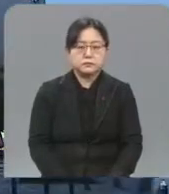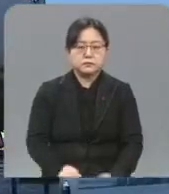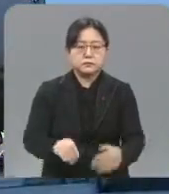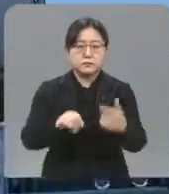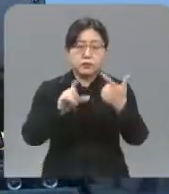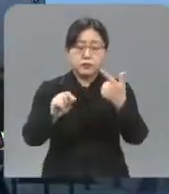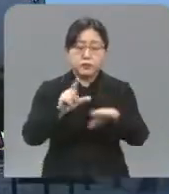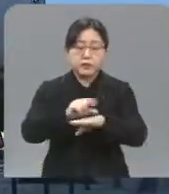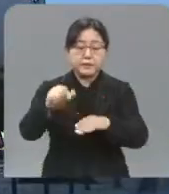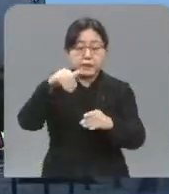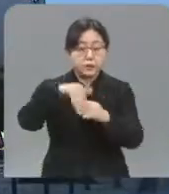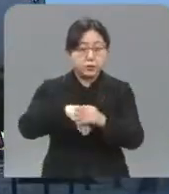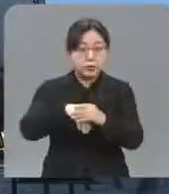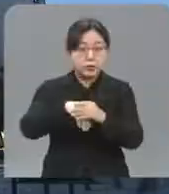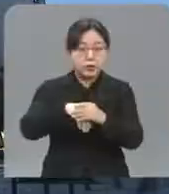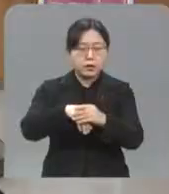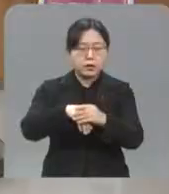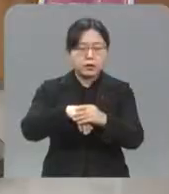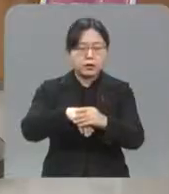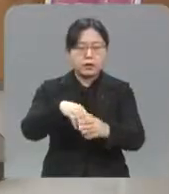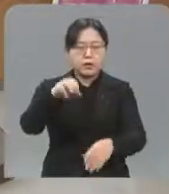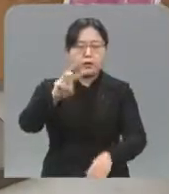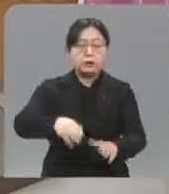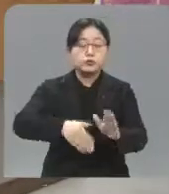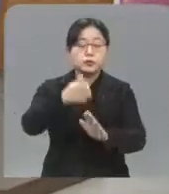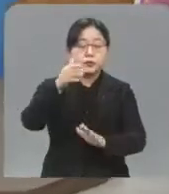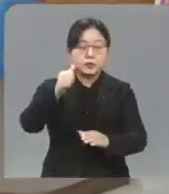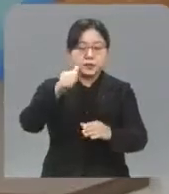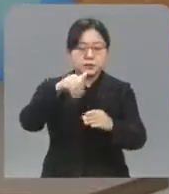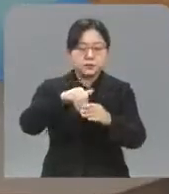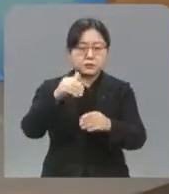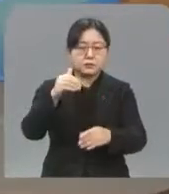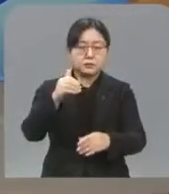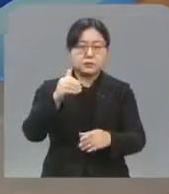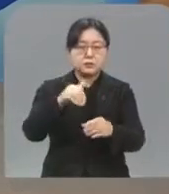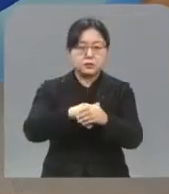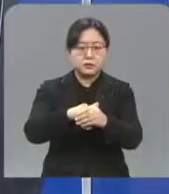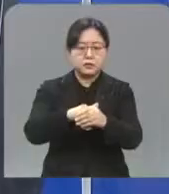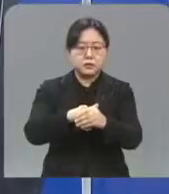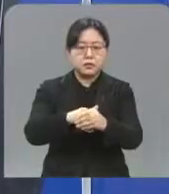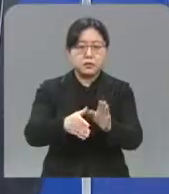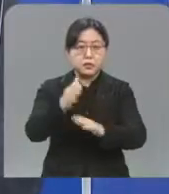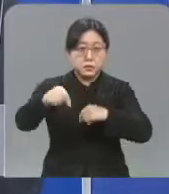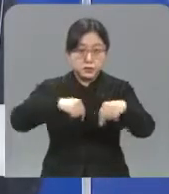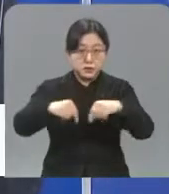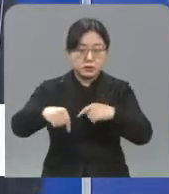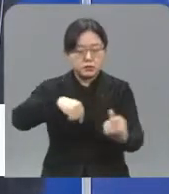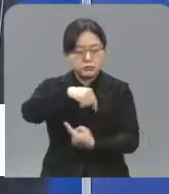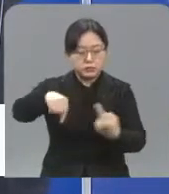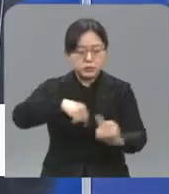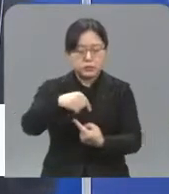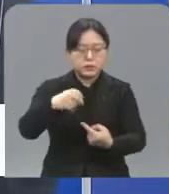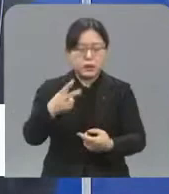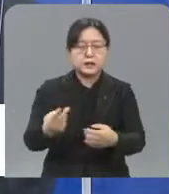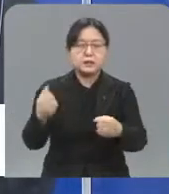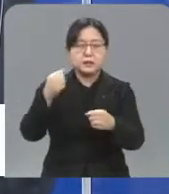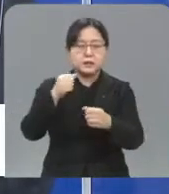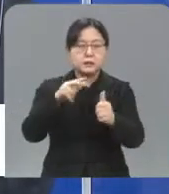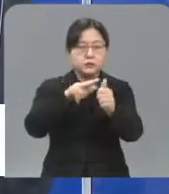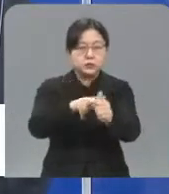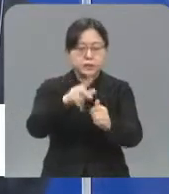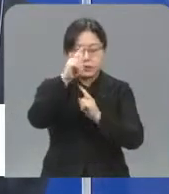6월 지방선거의 빅매치는 단연 광주시장 선거입니다. 안정적인 시정 운영을 기반으로 연임에 나서는